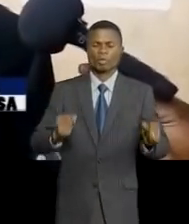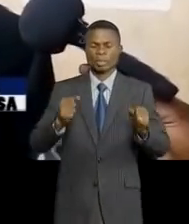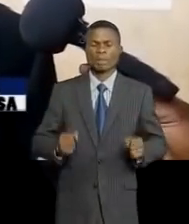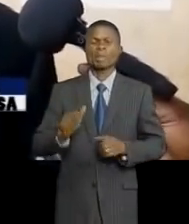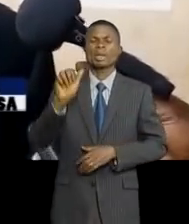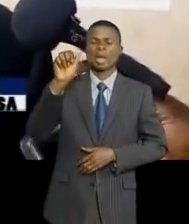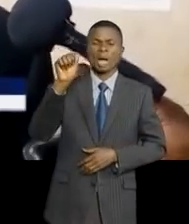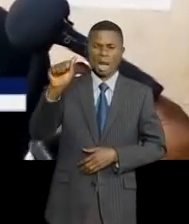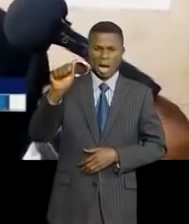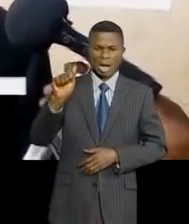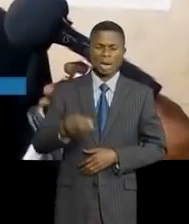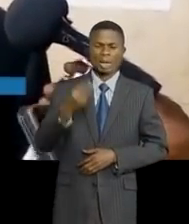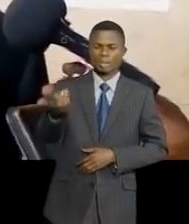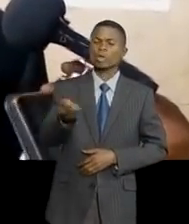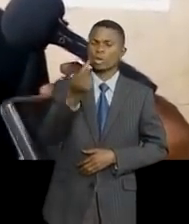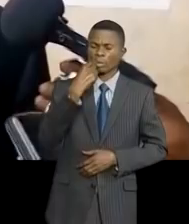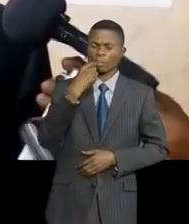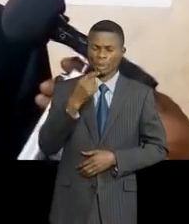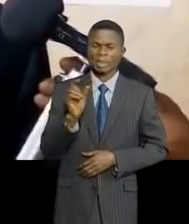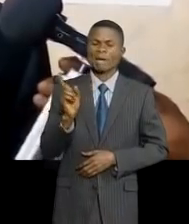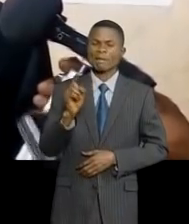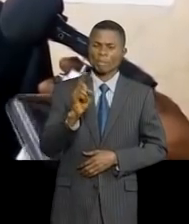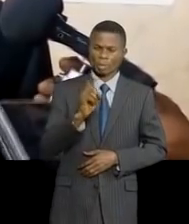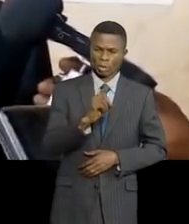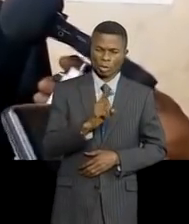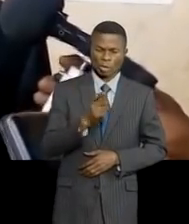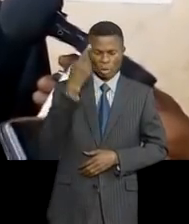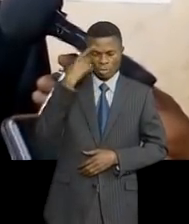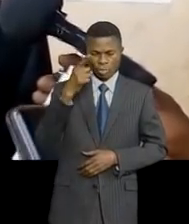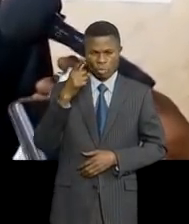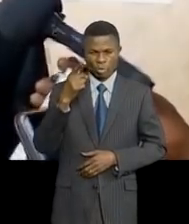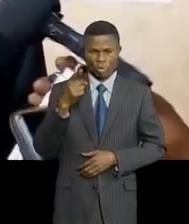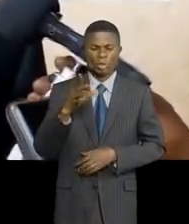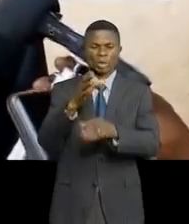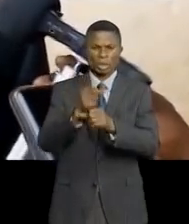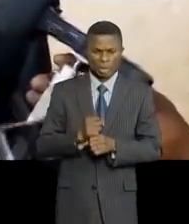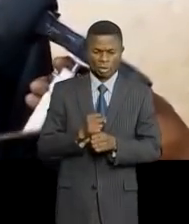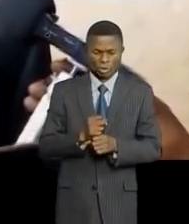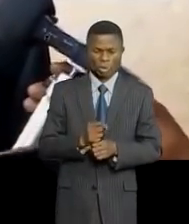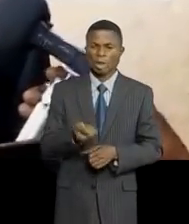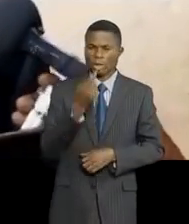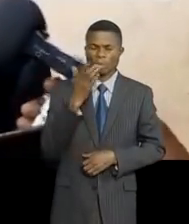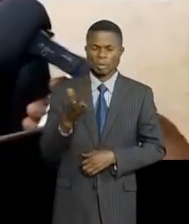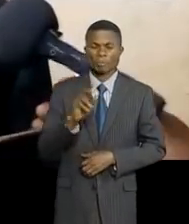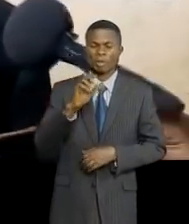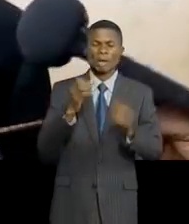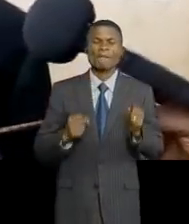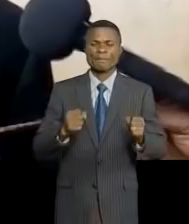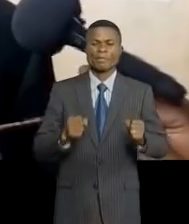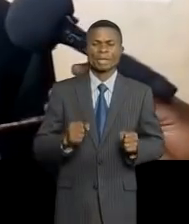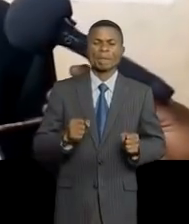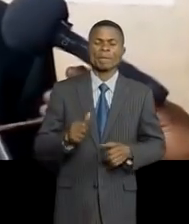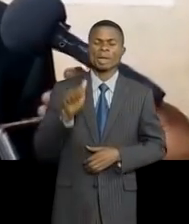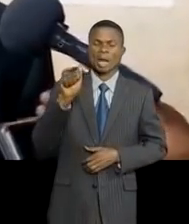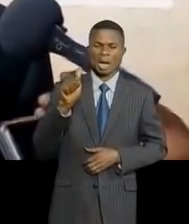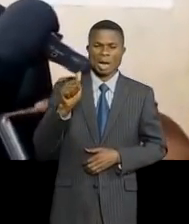et donner le déparasitage à ceux qui doivent en recevoir dans le pentazol. La vitamine A, c'est une